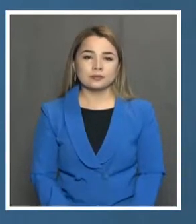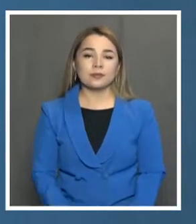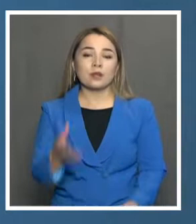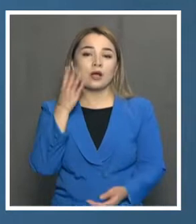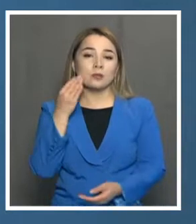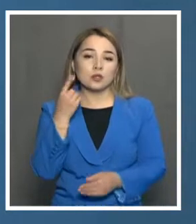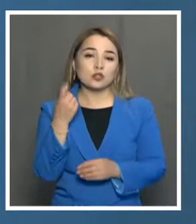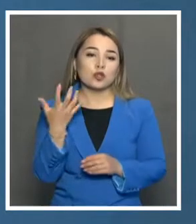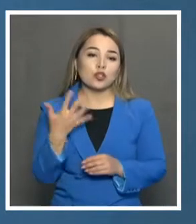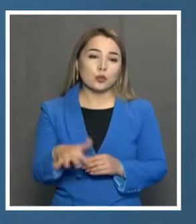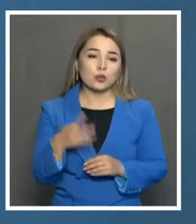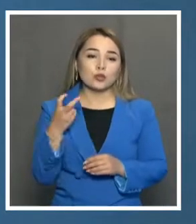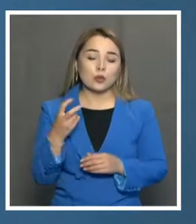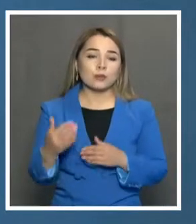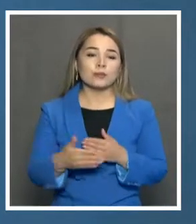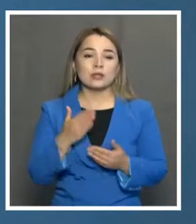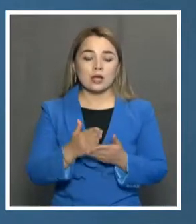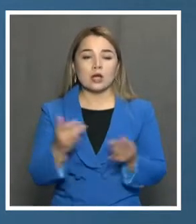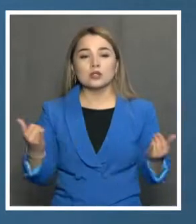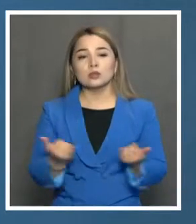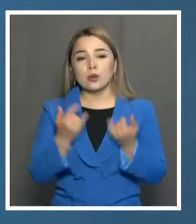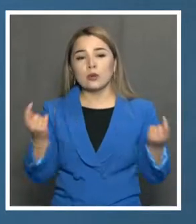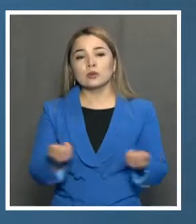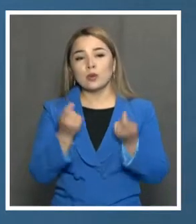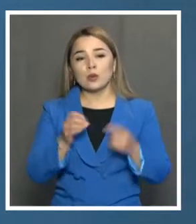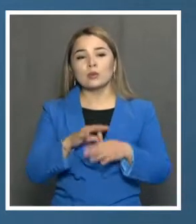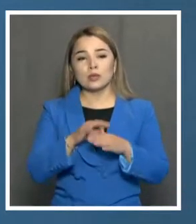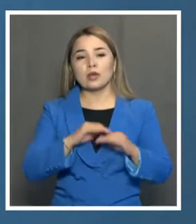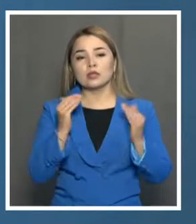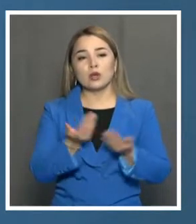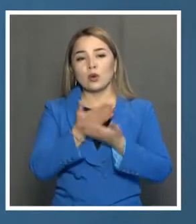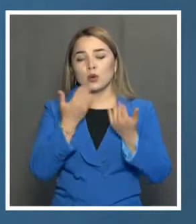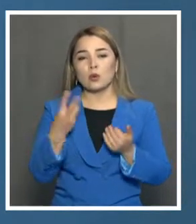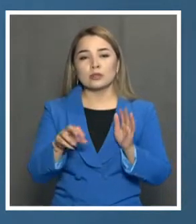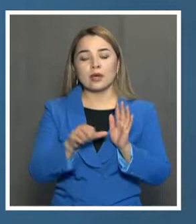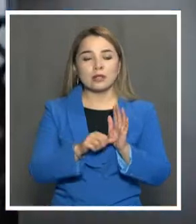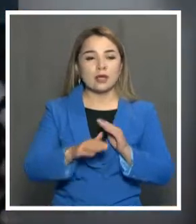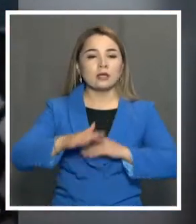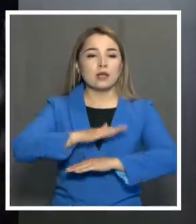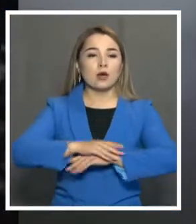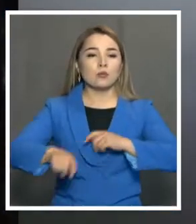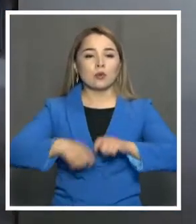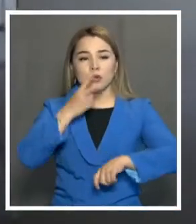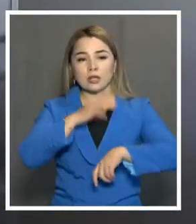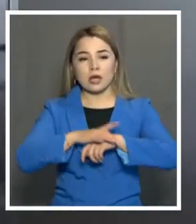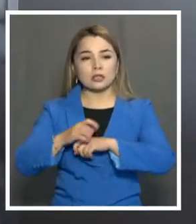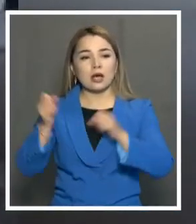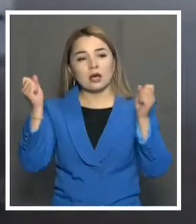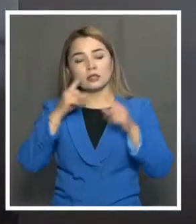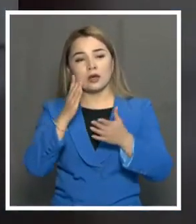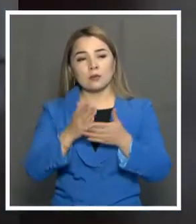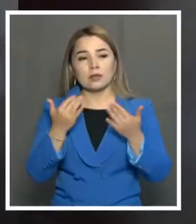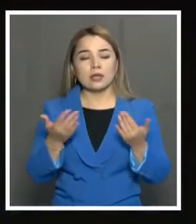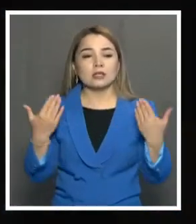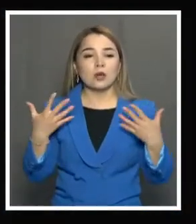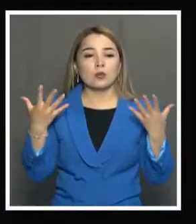Алматыда 150-200 адамның басын қосып той өткізу тыйылар емес. Соңғы 4 күн ішінде 36 тәртіп бұзушы анықталды. Мегаполистің мониторингтің топтары